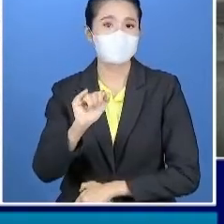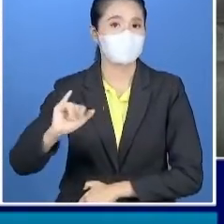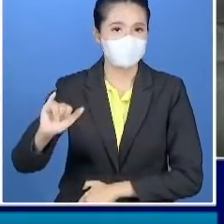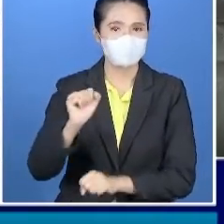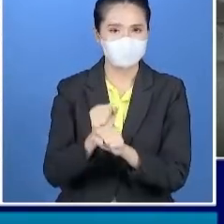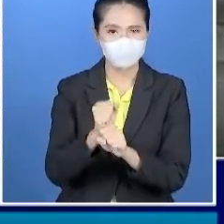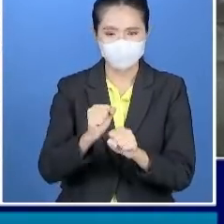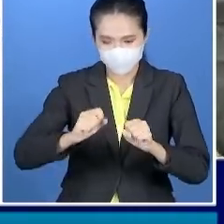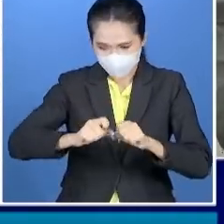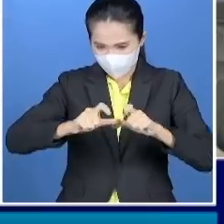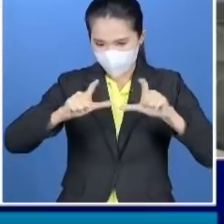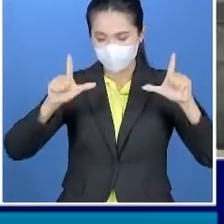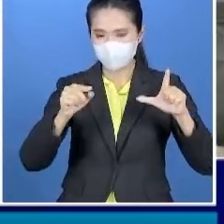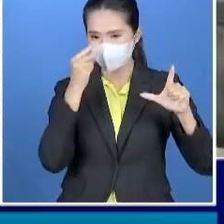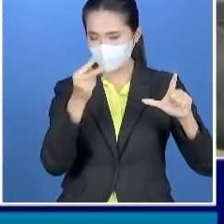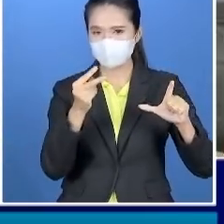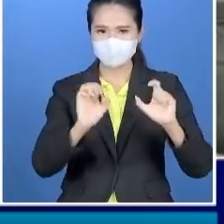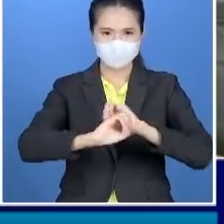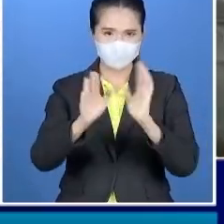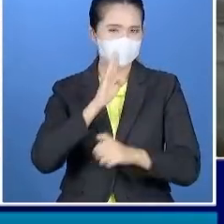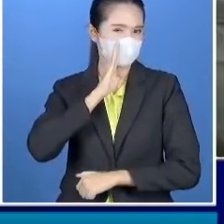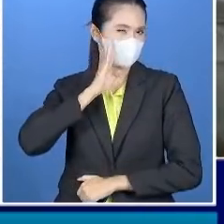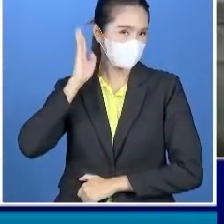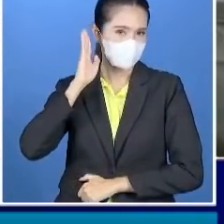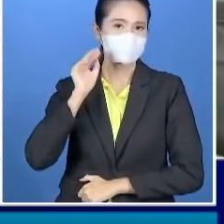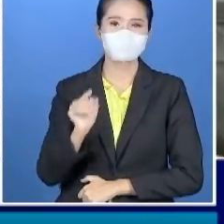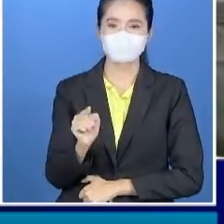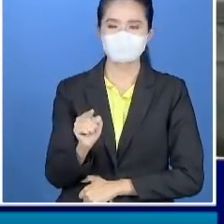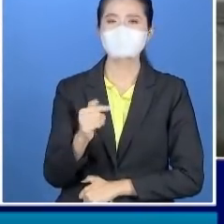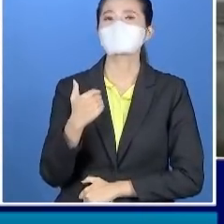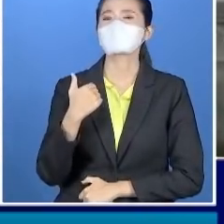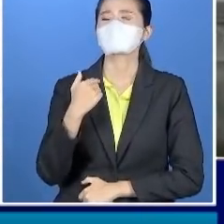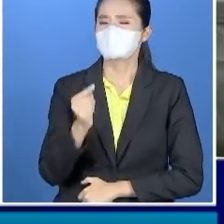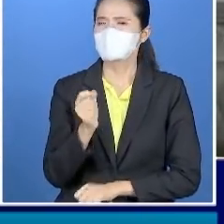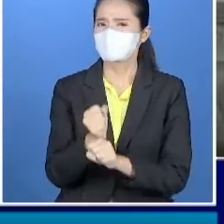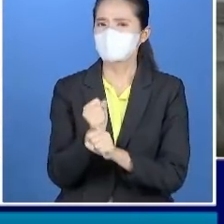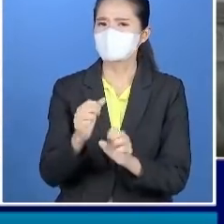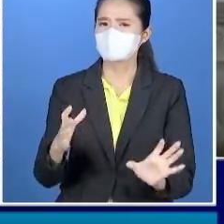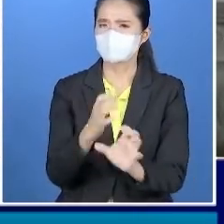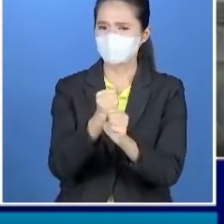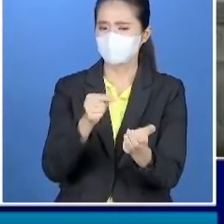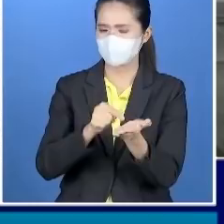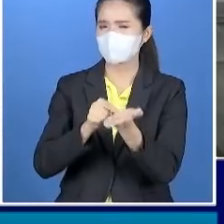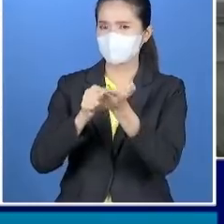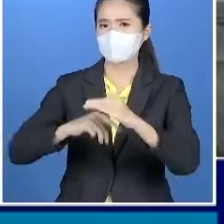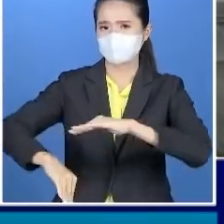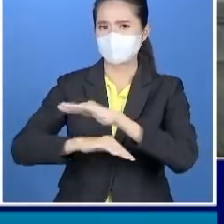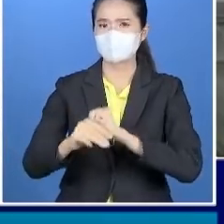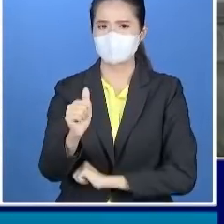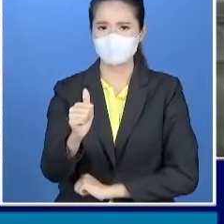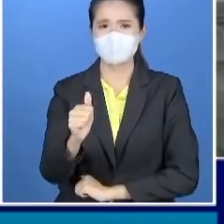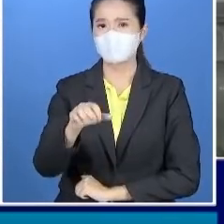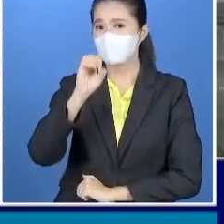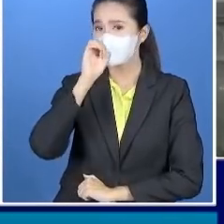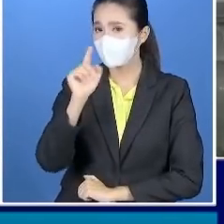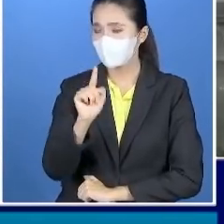แบบ400เท่าให้ได้ภาพที่คมชัดมากขึ้นน่าจะได้รวบรวมเป็นพยานหลักฐานที่ดีขึ้นผมได้ประสาน